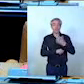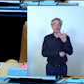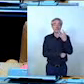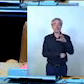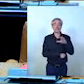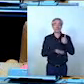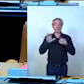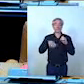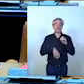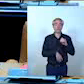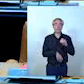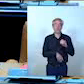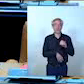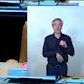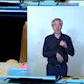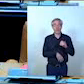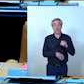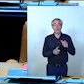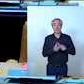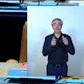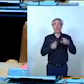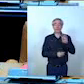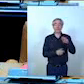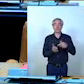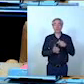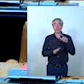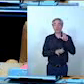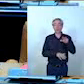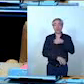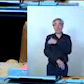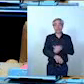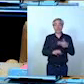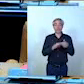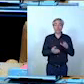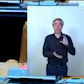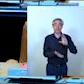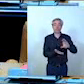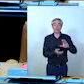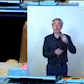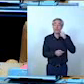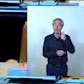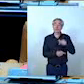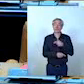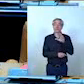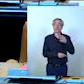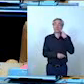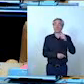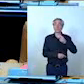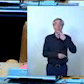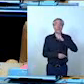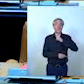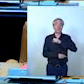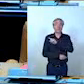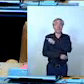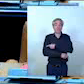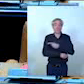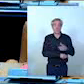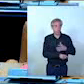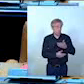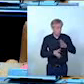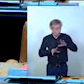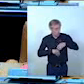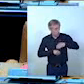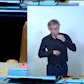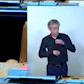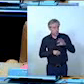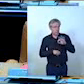bâtiments, 4,3 millions d'euros investis dans la rénovation du patrimoine de la ville, dont 1,5 dédié à la seule performance énergétique. Nous assumons que